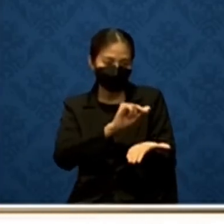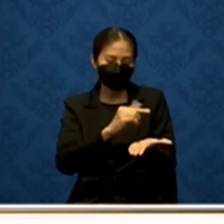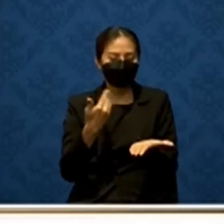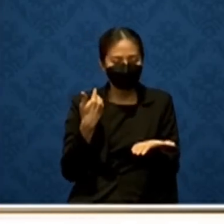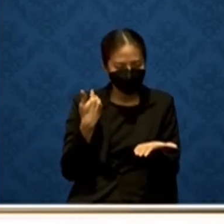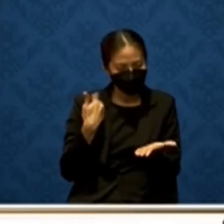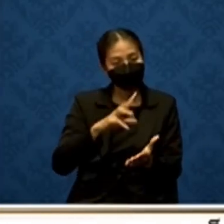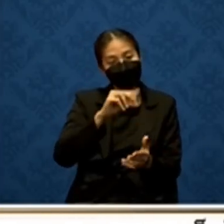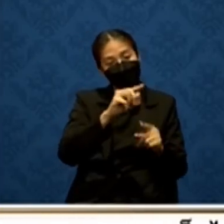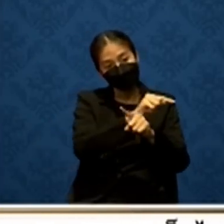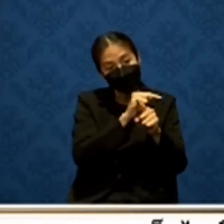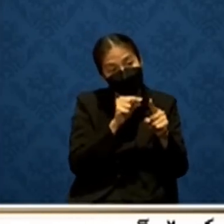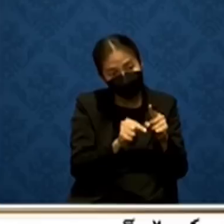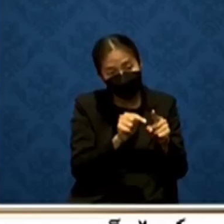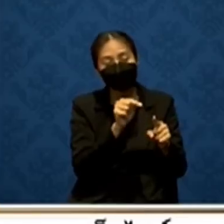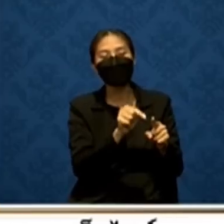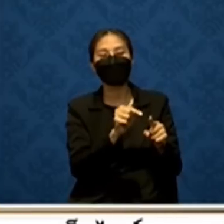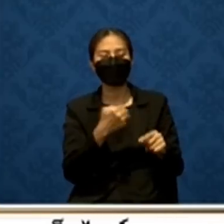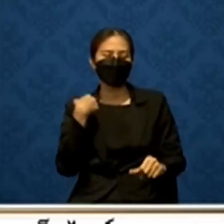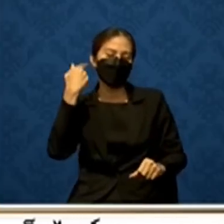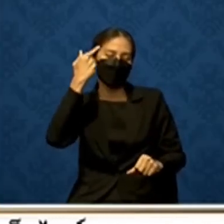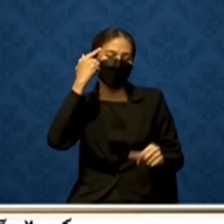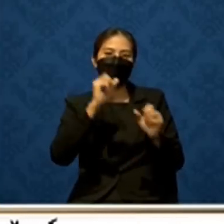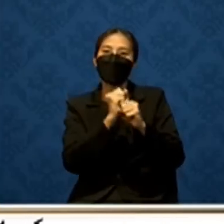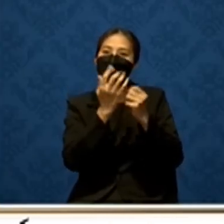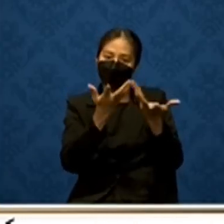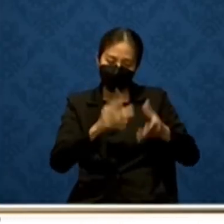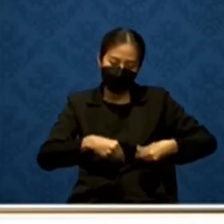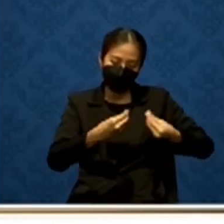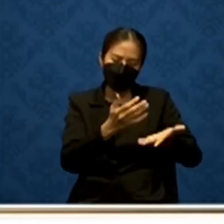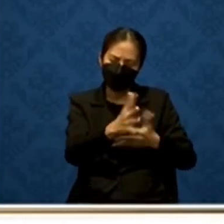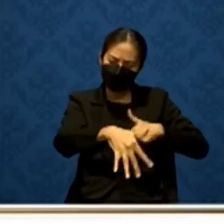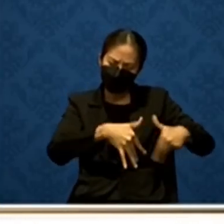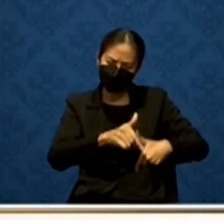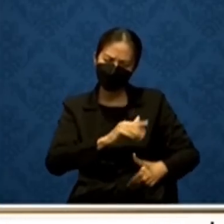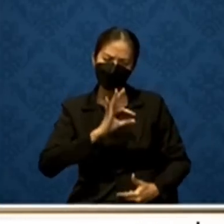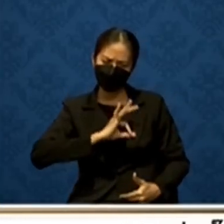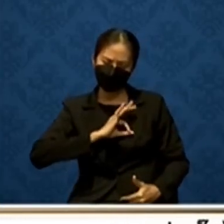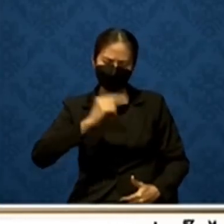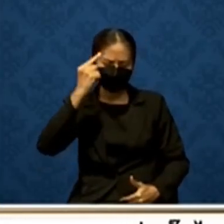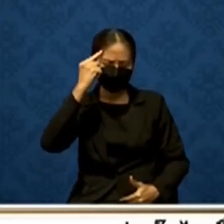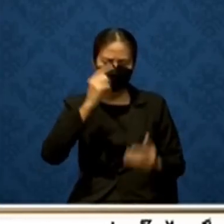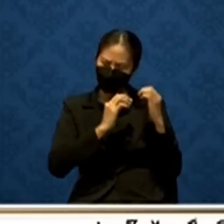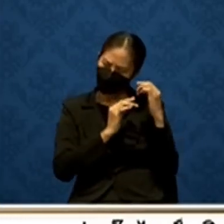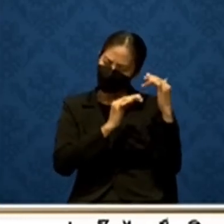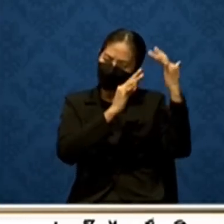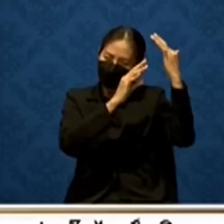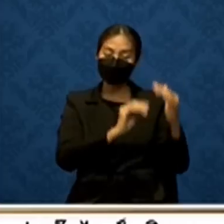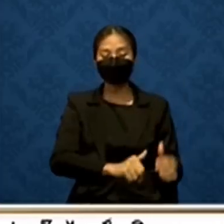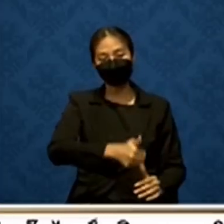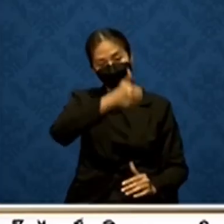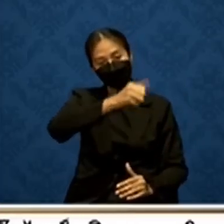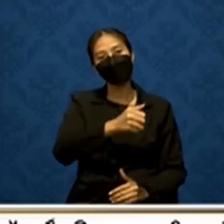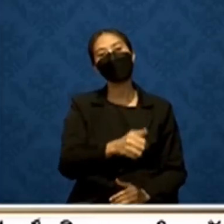30%หรอ 30 บาจาก 100 บาทจะทำยัไให้กประชาชนรู้สึกท็นความหวงได้ถ้าเปนผม